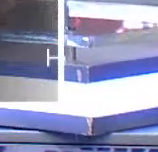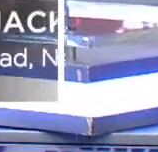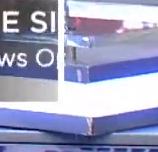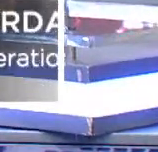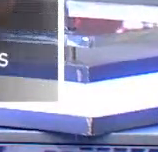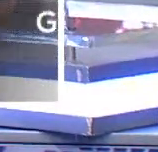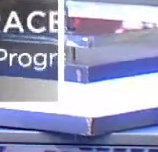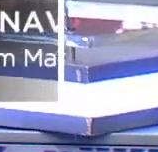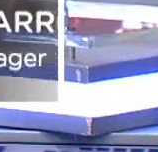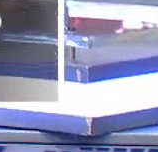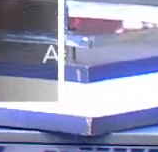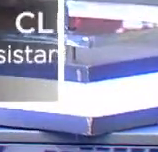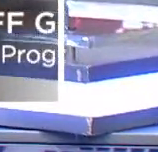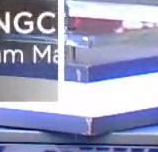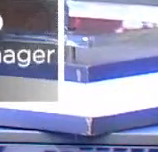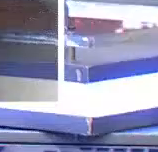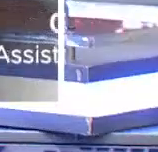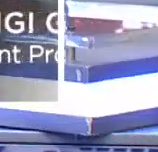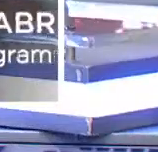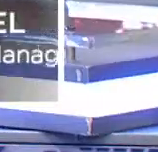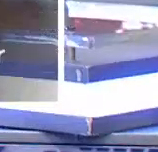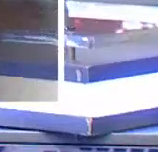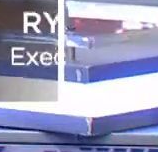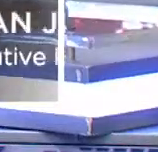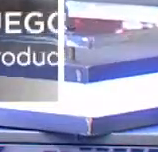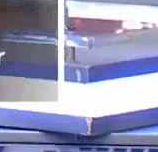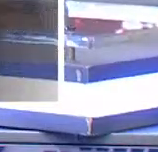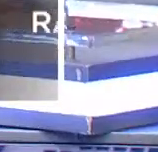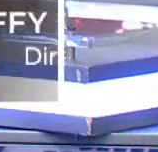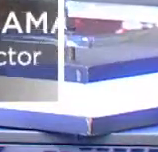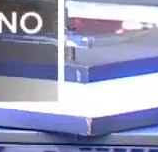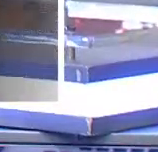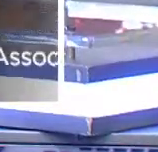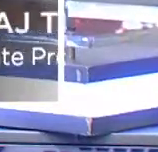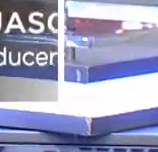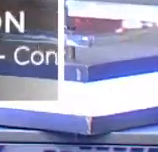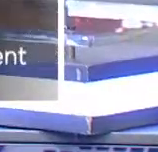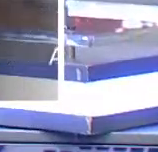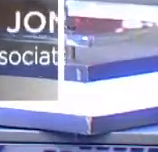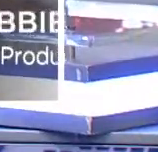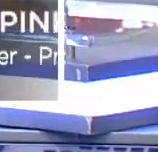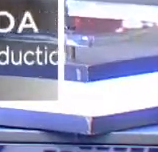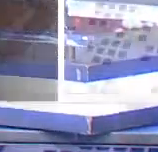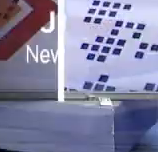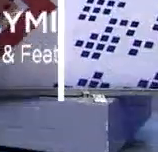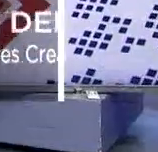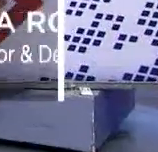pagpupalita. Sa ngalan ni Ben Musbanyos, ako po si Nikki De Guzman. At ako lang po si Adlingao. Magandang gabi.